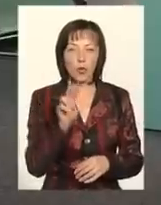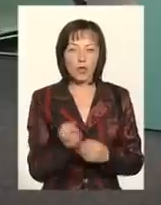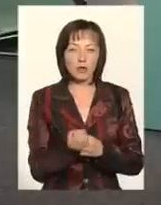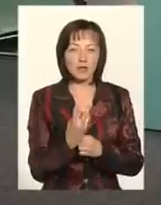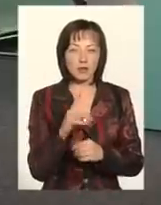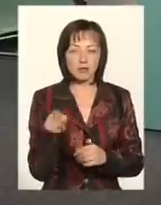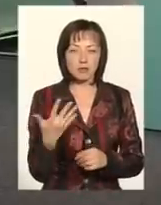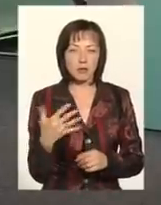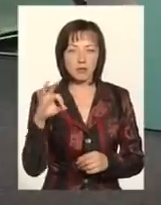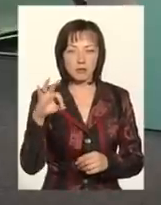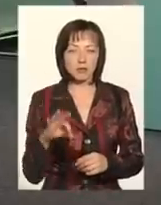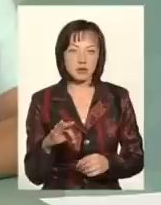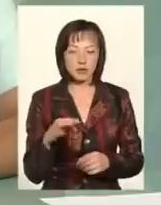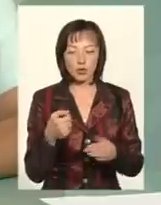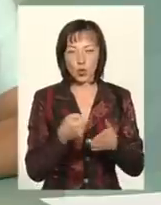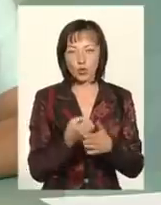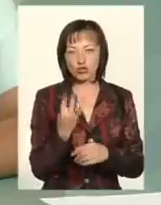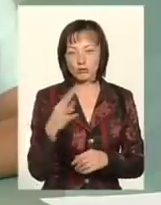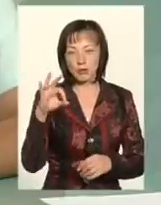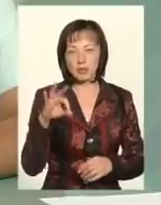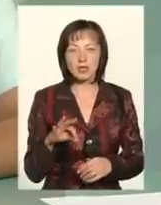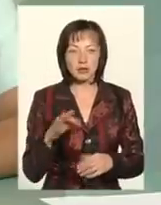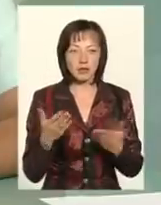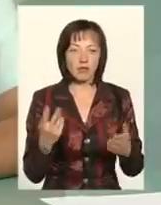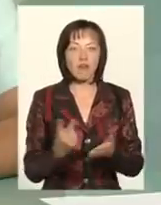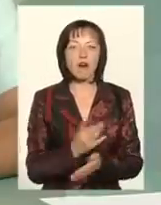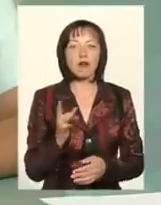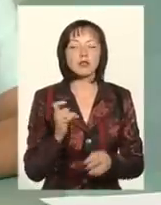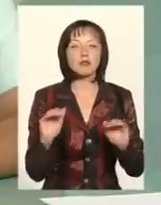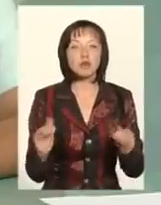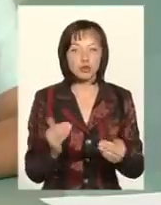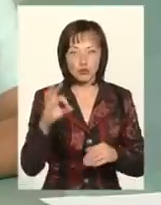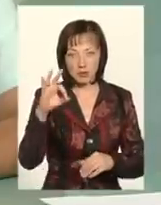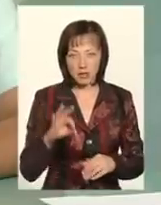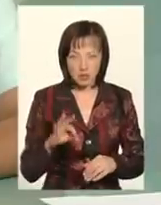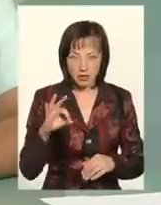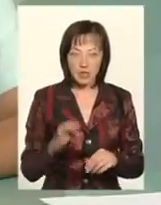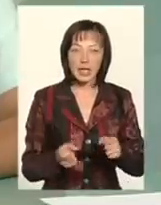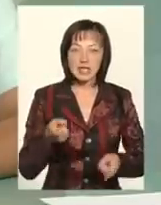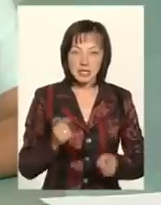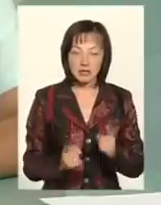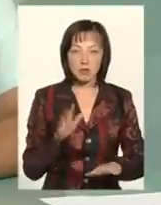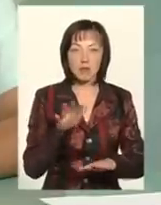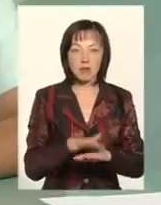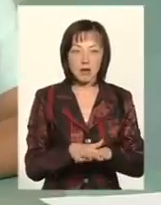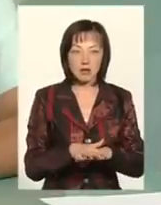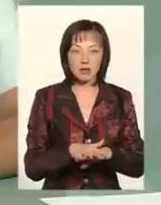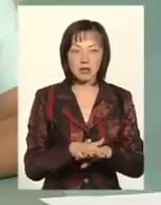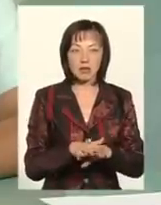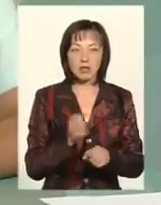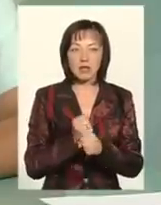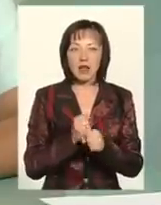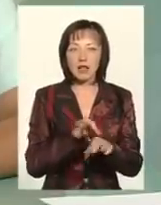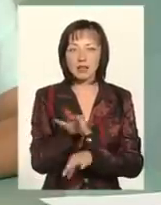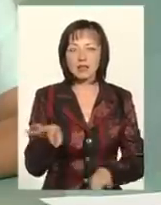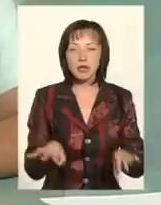12,5 тире 14% Ну то есть соответственно в два раза естественно что банки выстраивали схемы для того чтобы